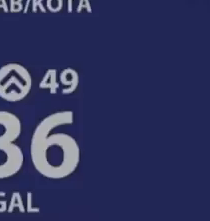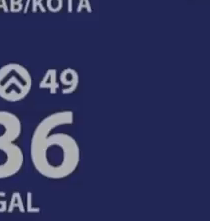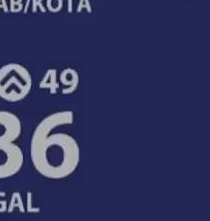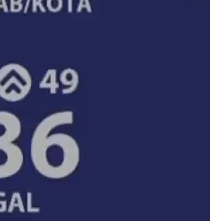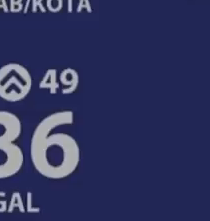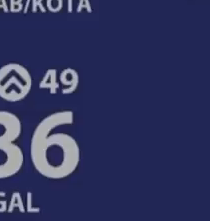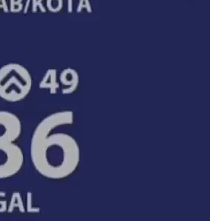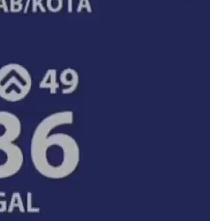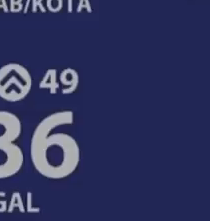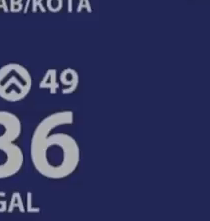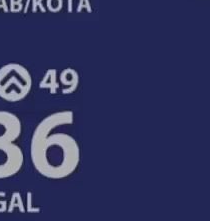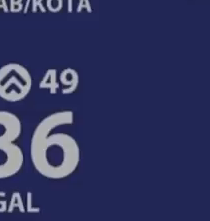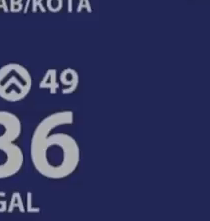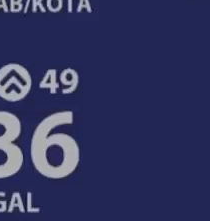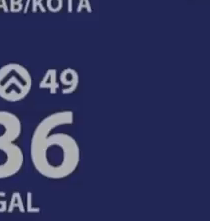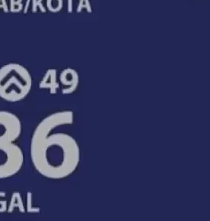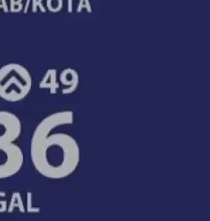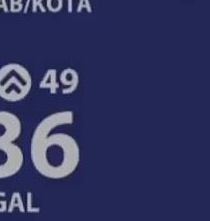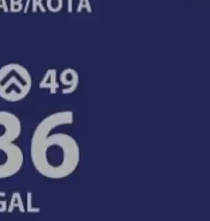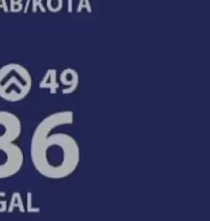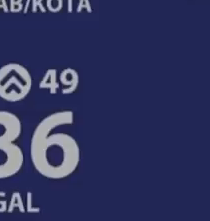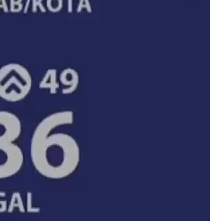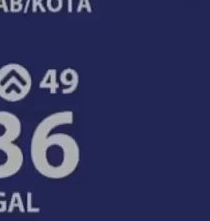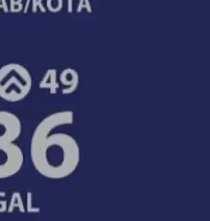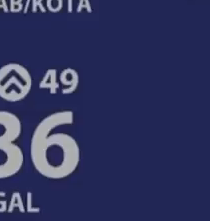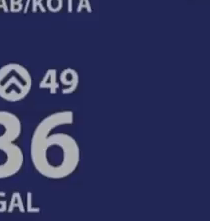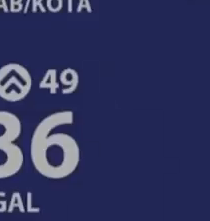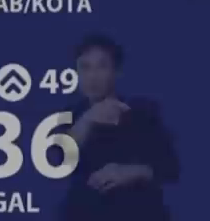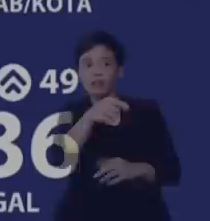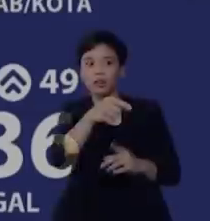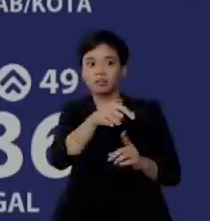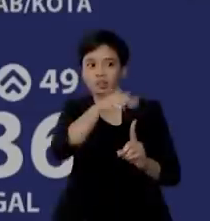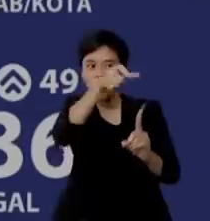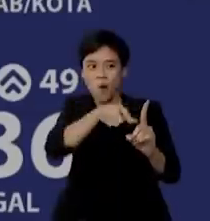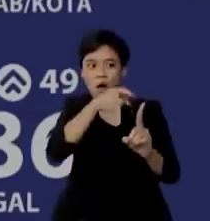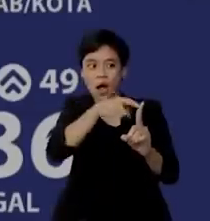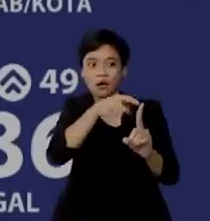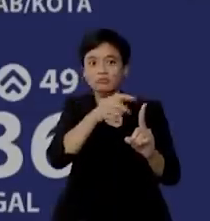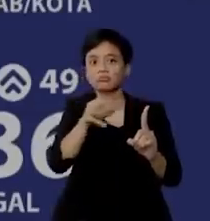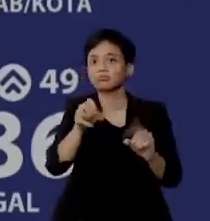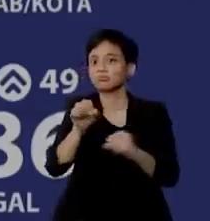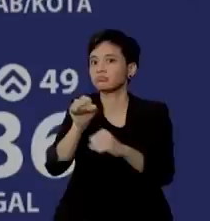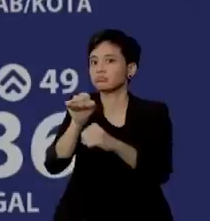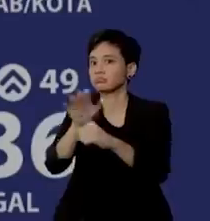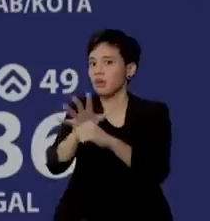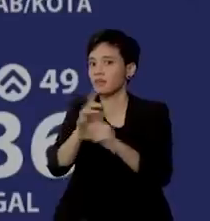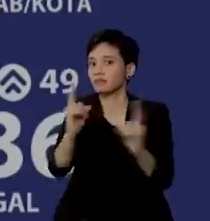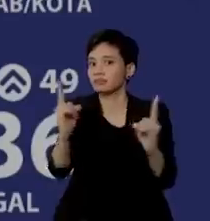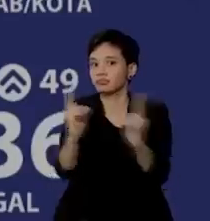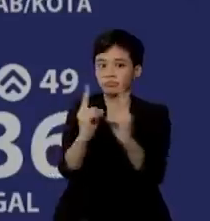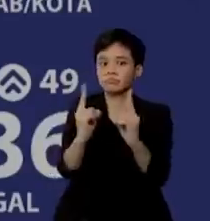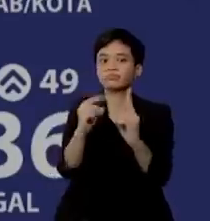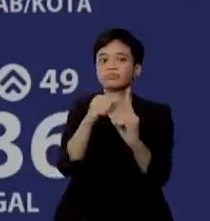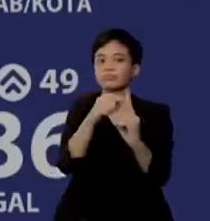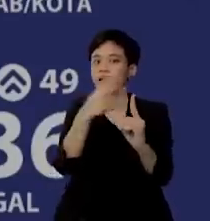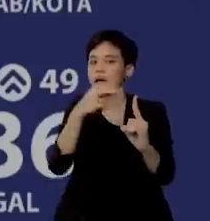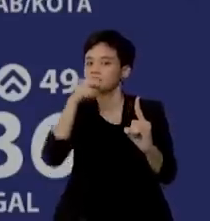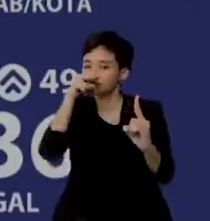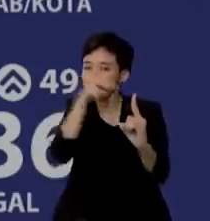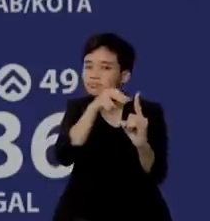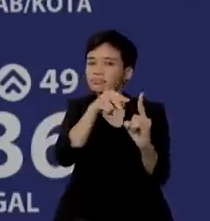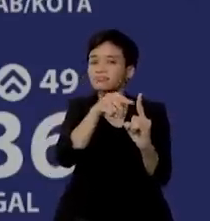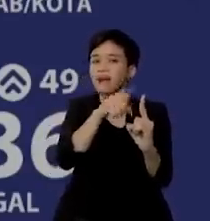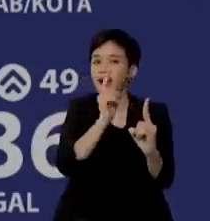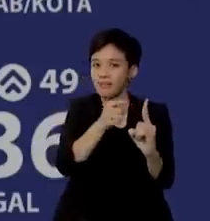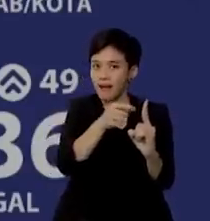dari orang yang diduga memiliki kontak erat dengan kasus konfirmasi positif